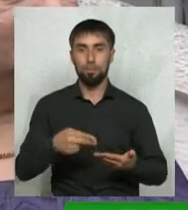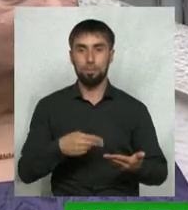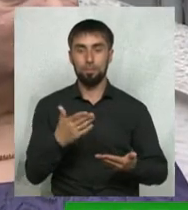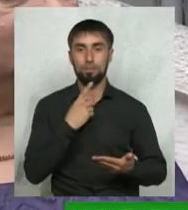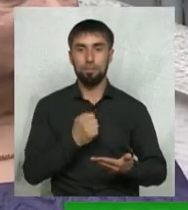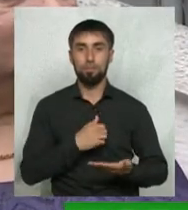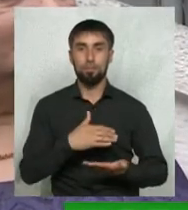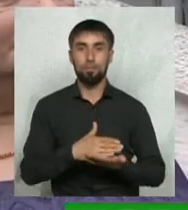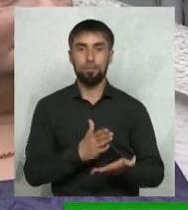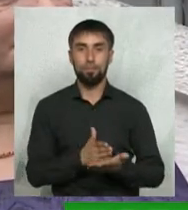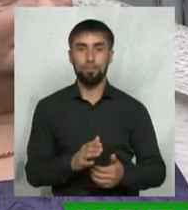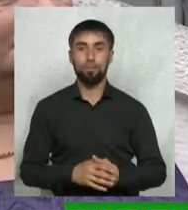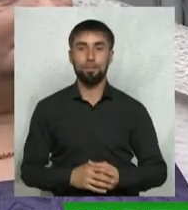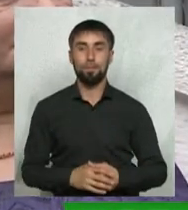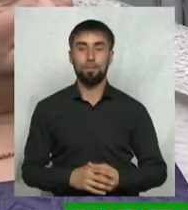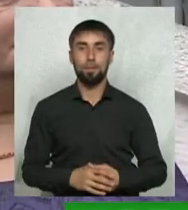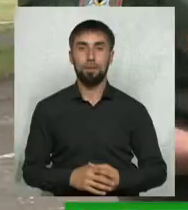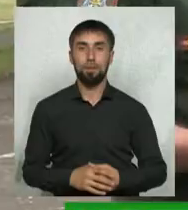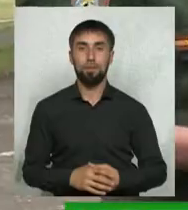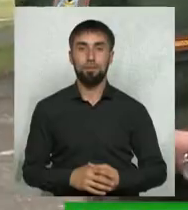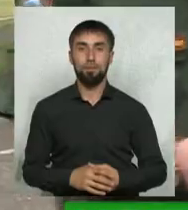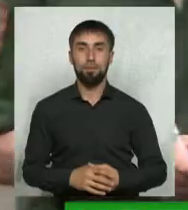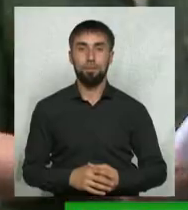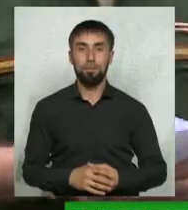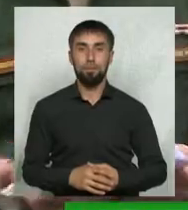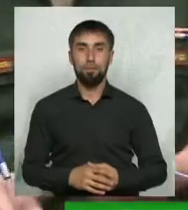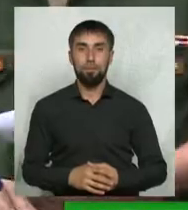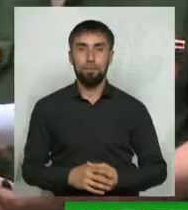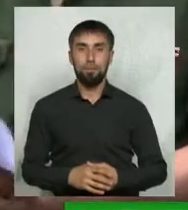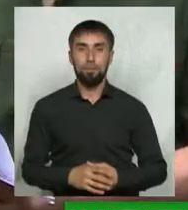с военной частью. Михаил Тангиев, Адам Гулоев, Акрамат Досхоев, Новости 24.